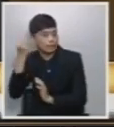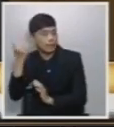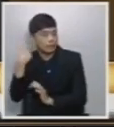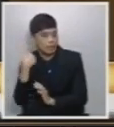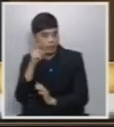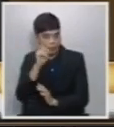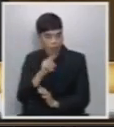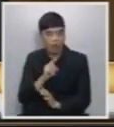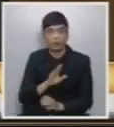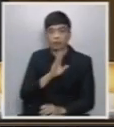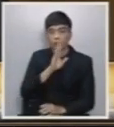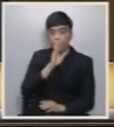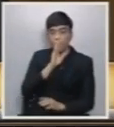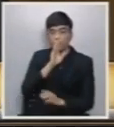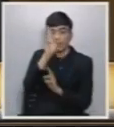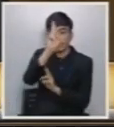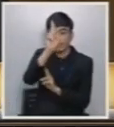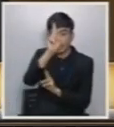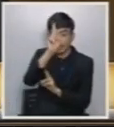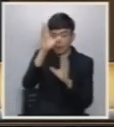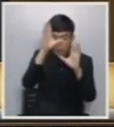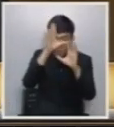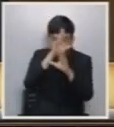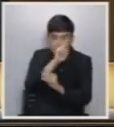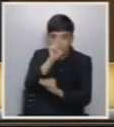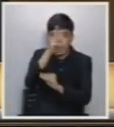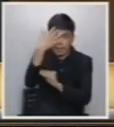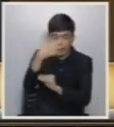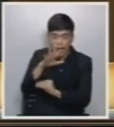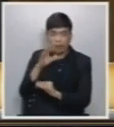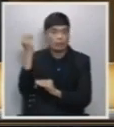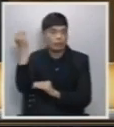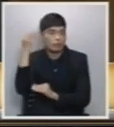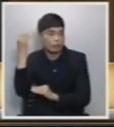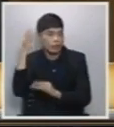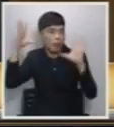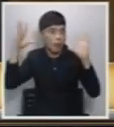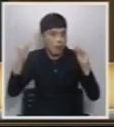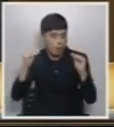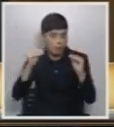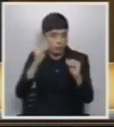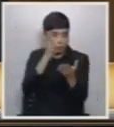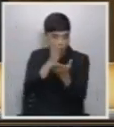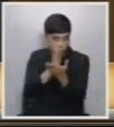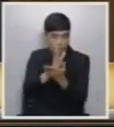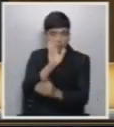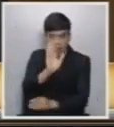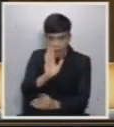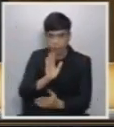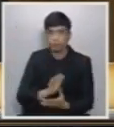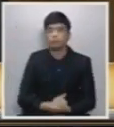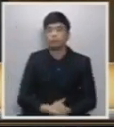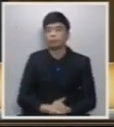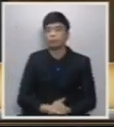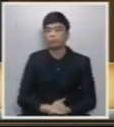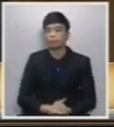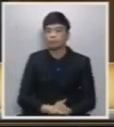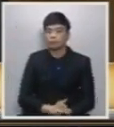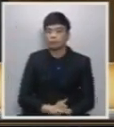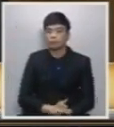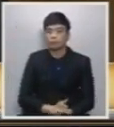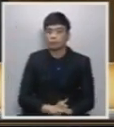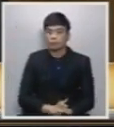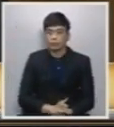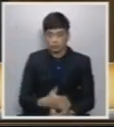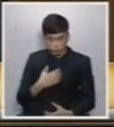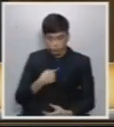การห้ามใช้เสียงหลังเที่ยงคืนผมกราบเรียนท่านตรงๆว่าสำหรับตัวผมนั้นผมอยากจะเห็นส